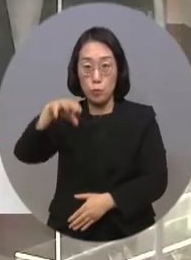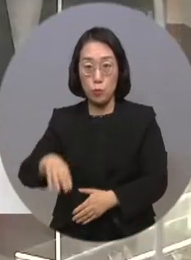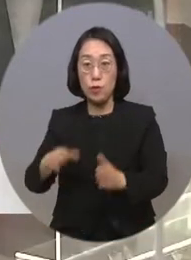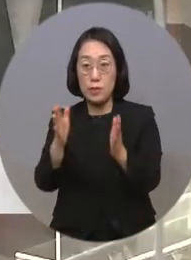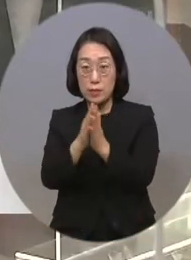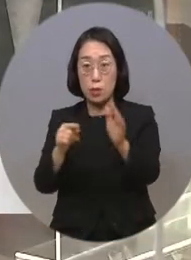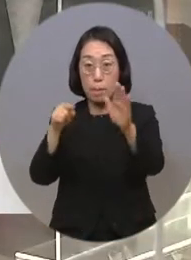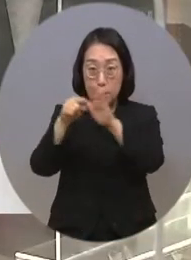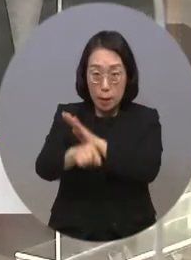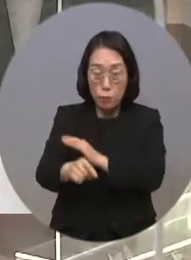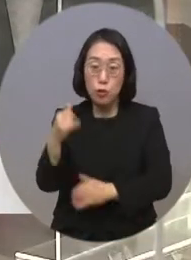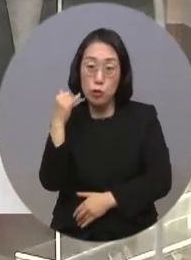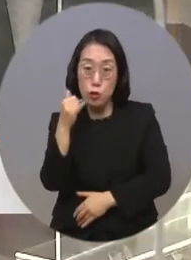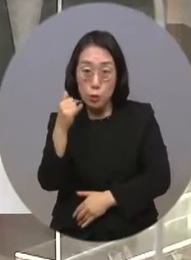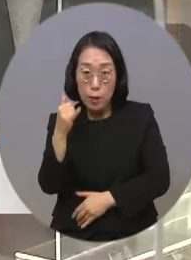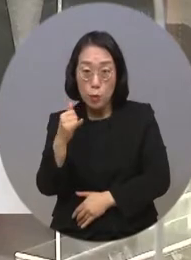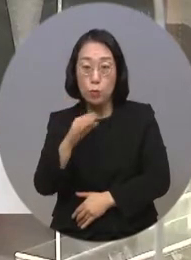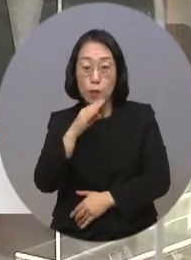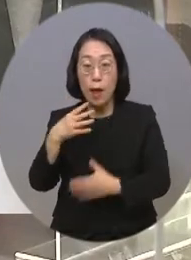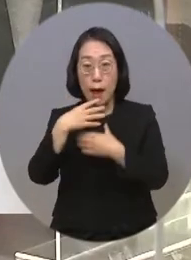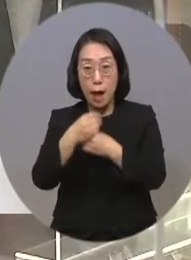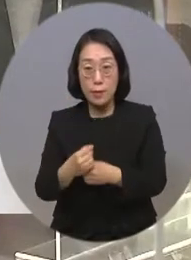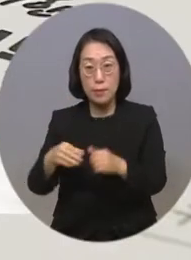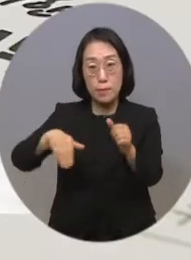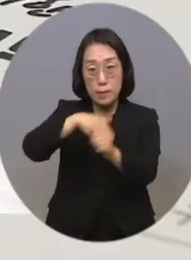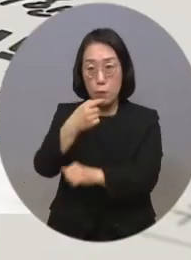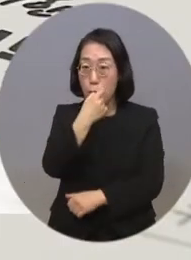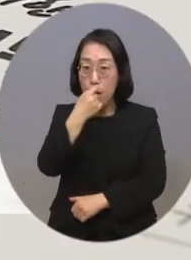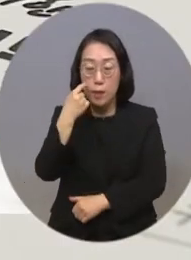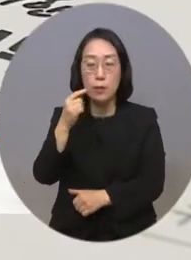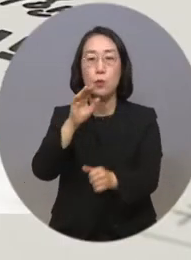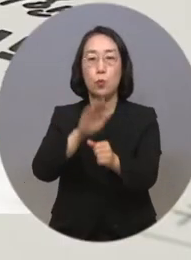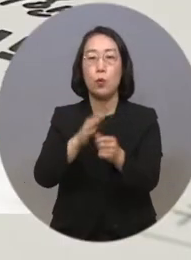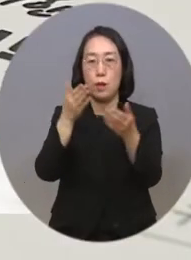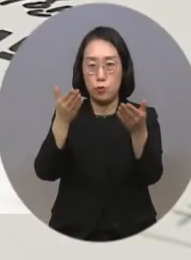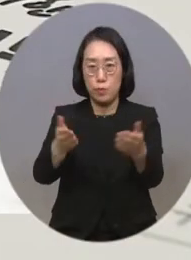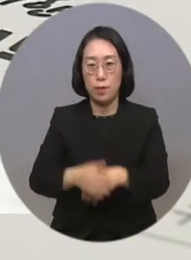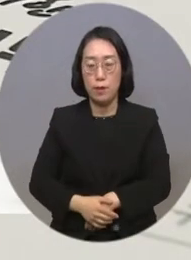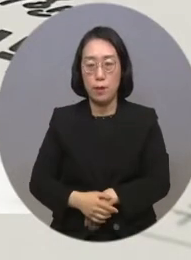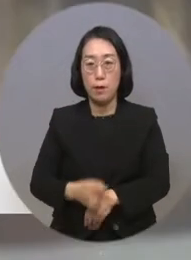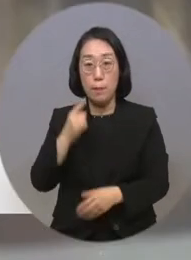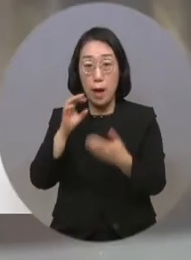현장 방문이나 전화로 가입자의 안전 상황을 확인해주는 서비스입니다.